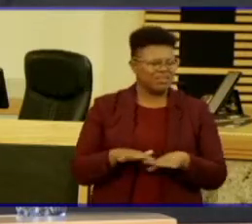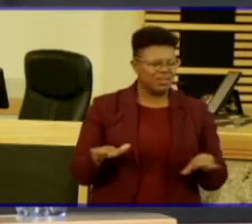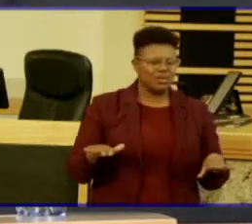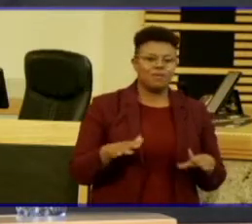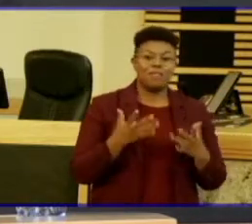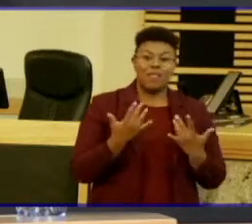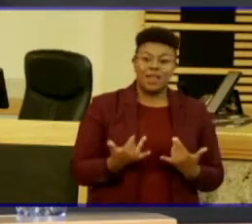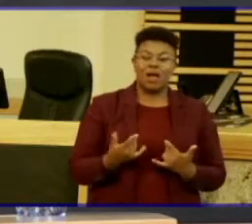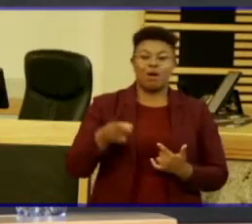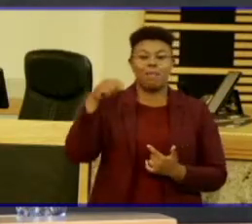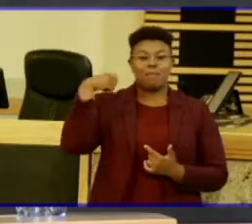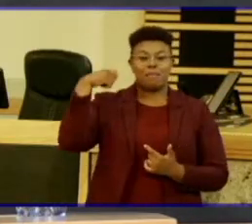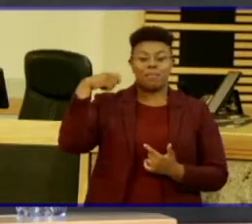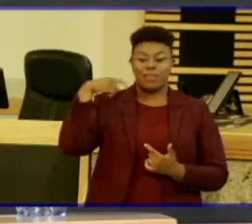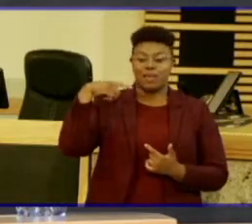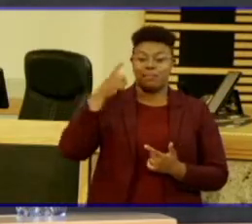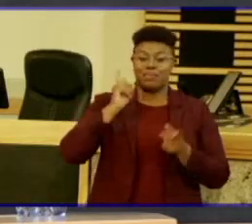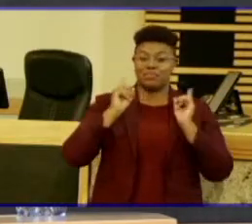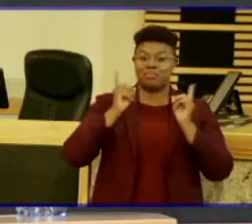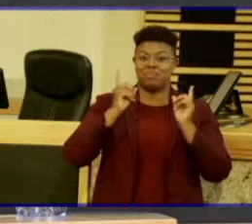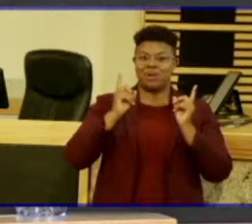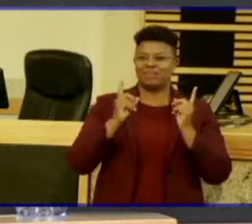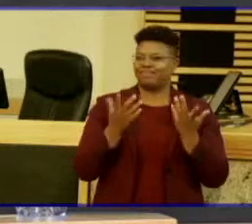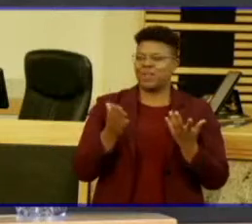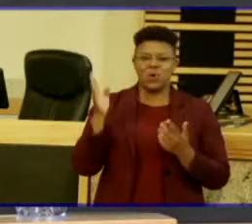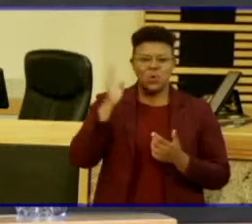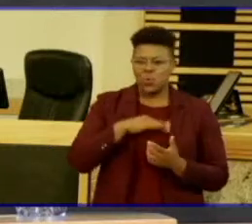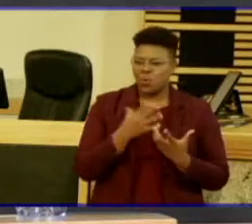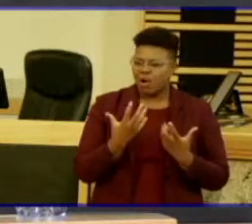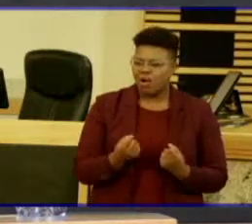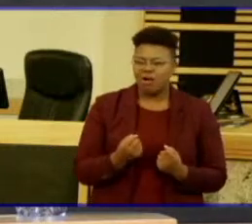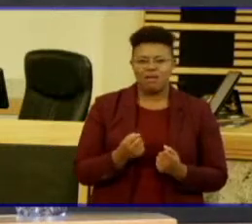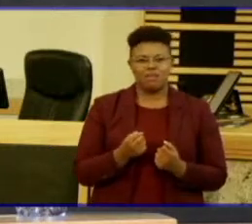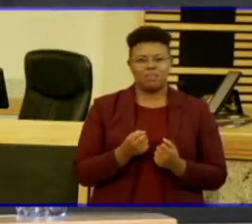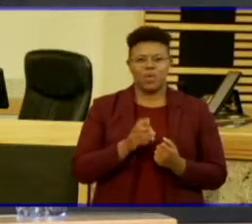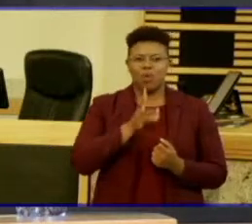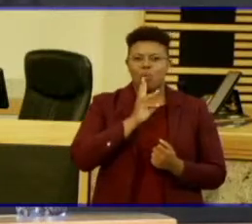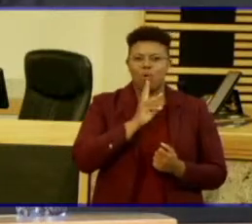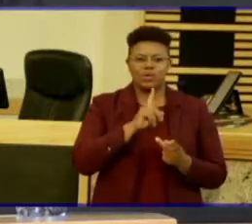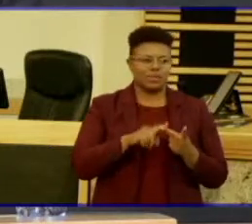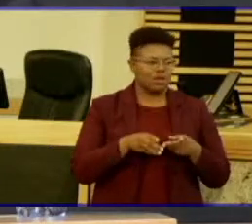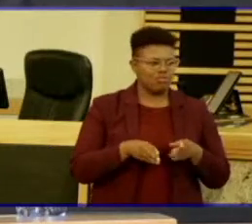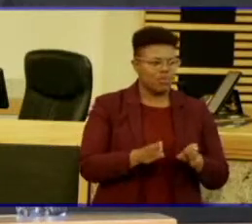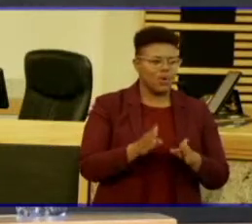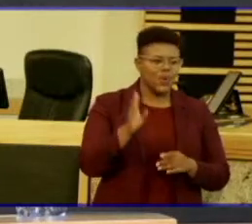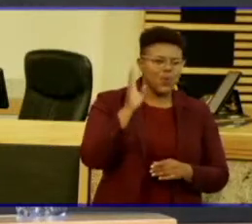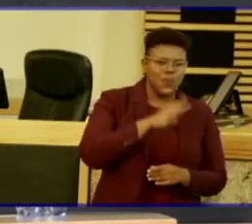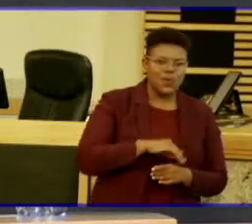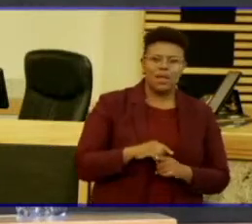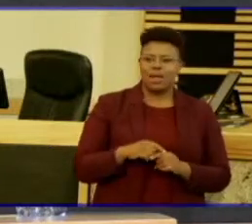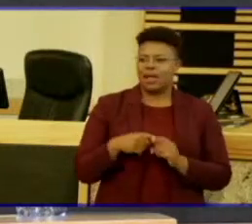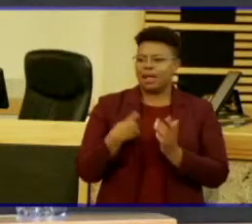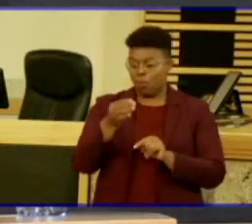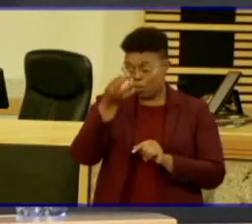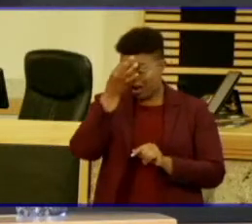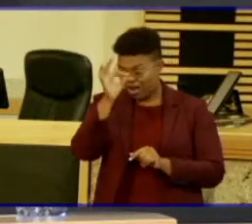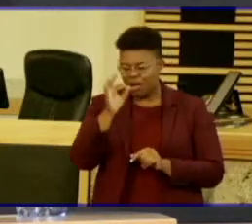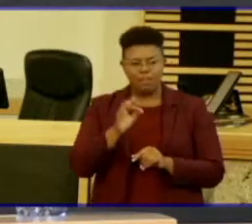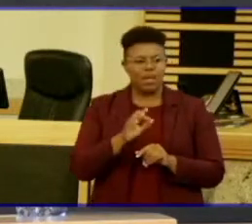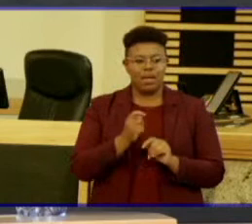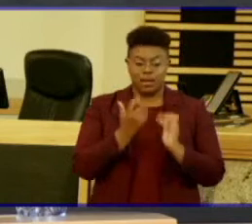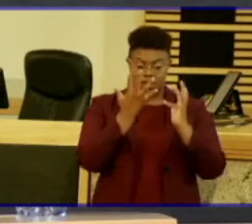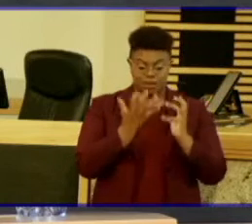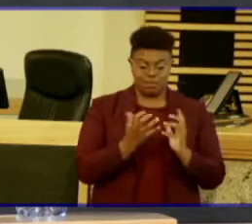oomasipala benzelwe abantu bakuthi abanamanzi abantu bakuthi bakhala ngendlela imali ayichithwa koomasipala